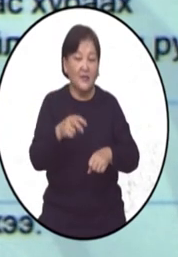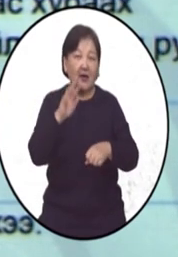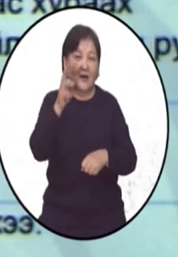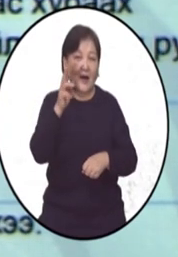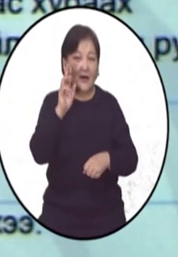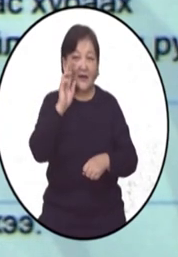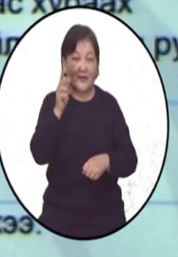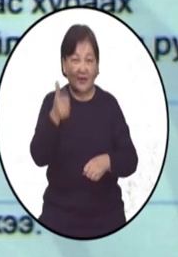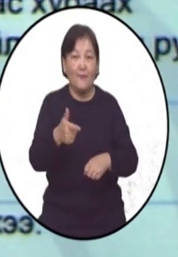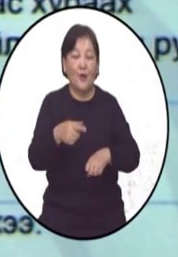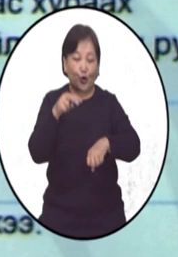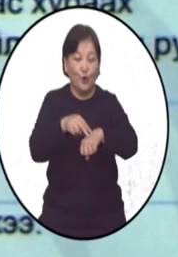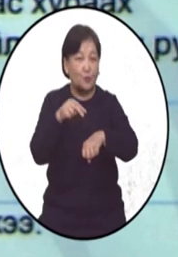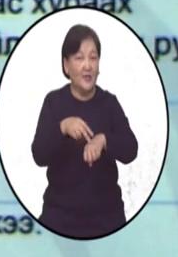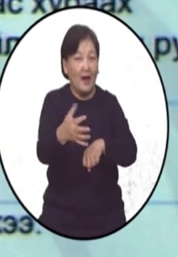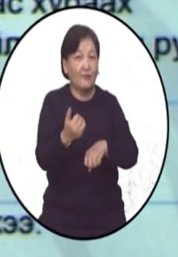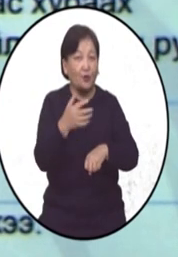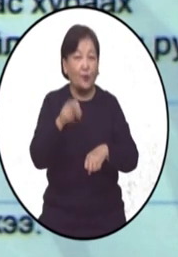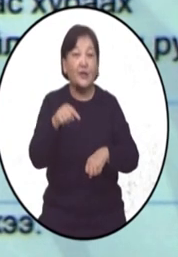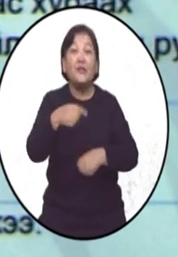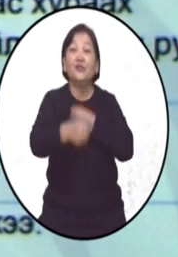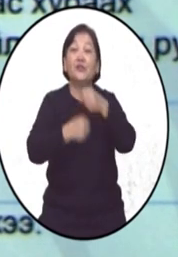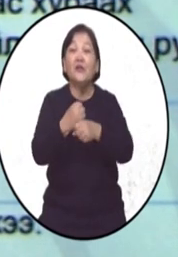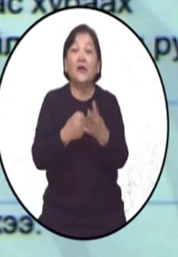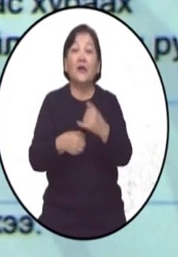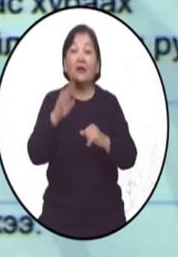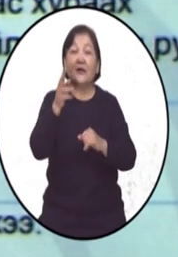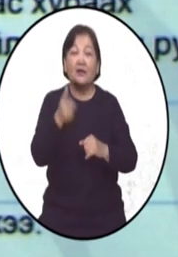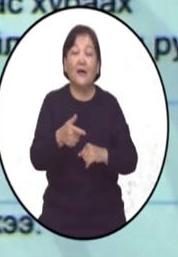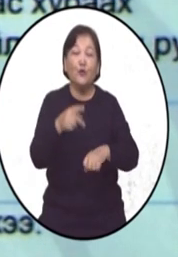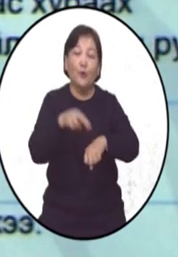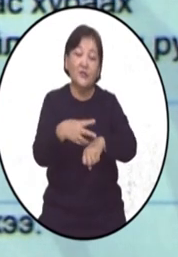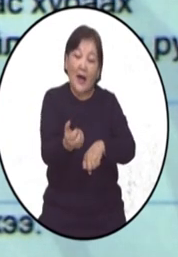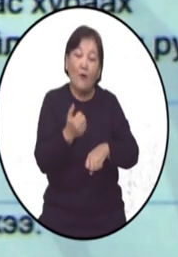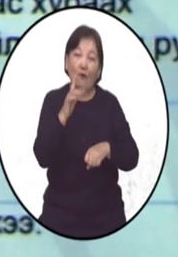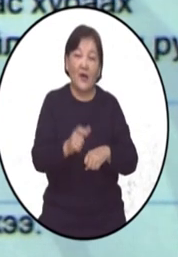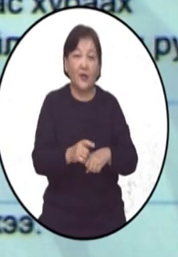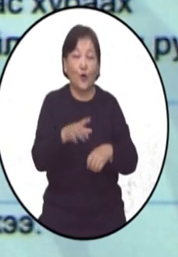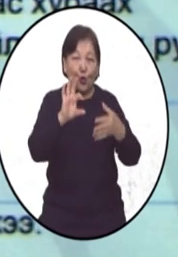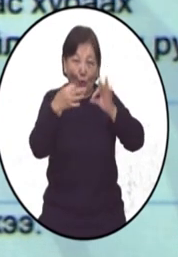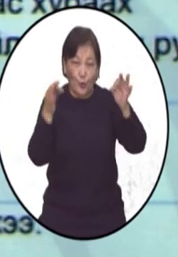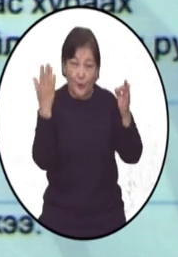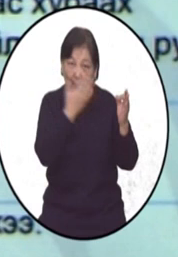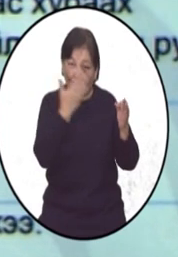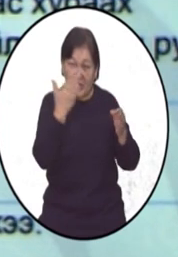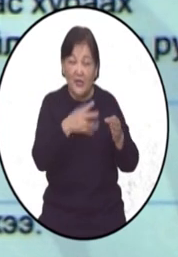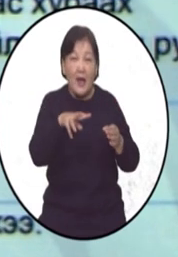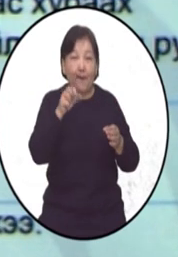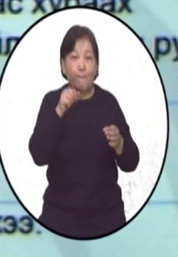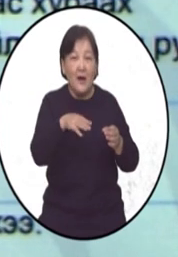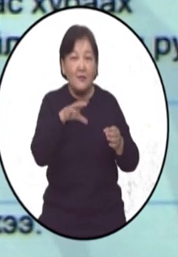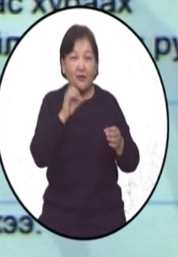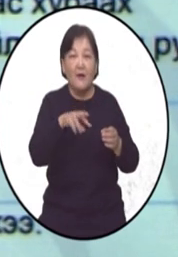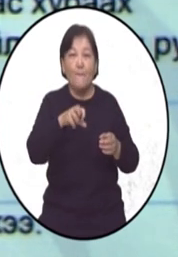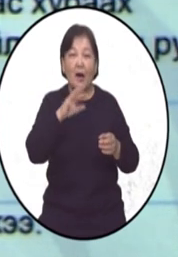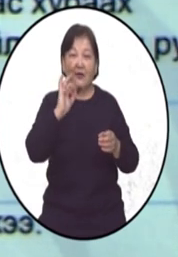бол тэднийх энэ жил хичнээн тон төмс хураах вэ гэсэн ийм бодлого. Тэгэхээр бодлогын өгүүлбэрээ сайн уншаад математик загварчлалыг бол гарах хэрэгтэй.